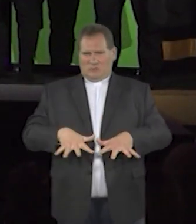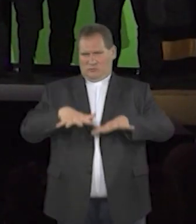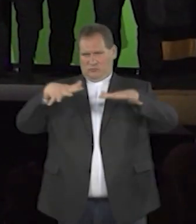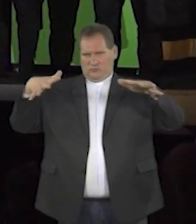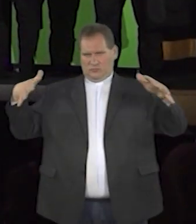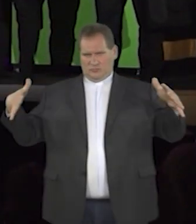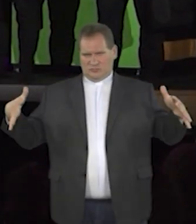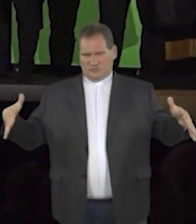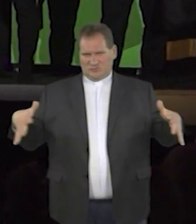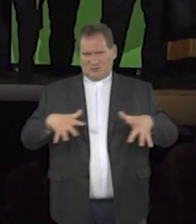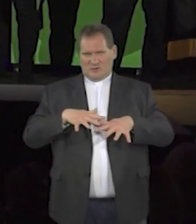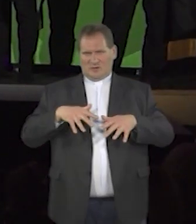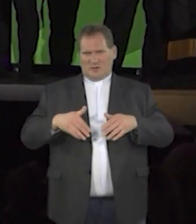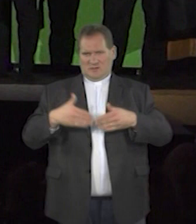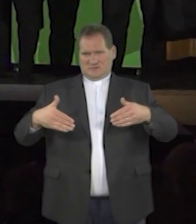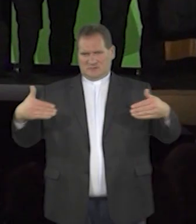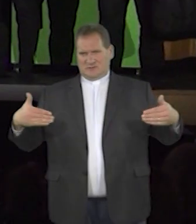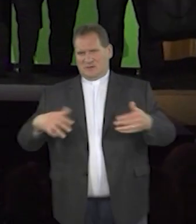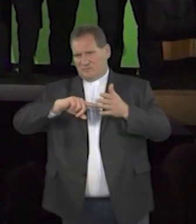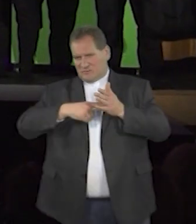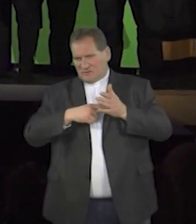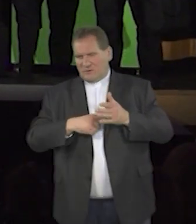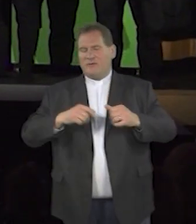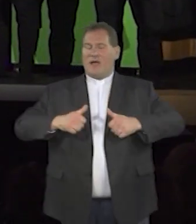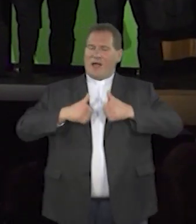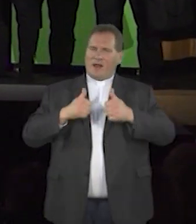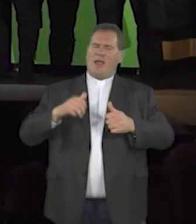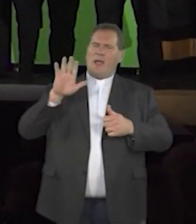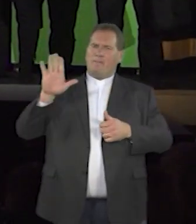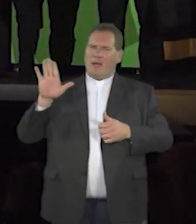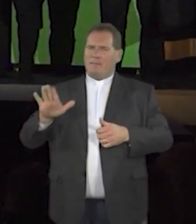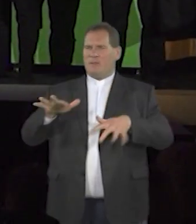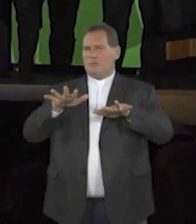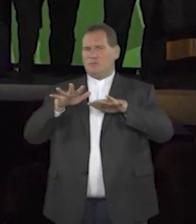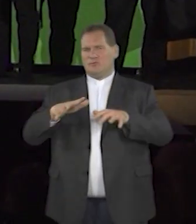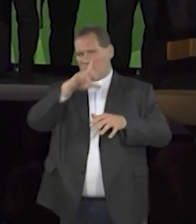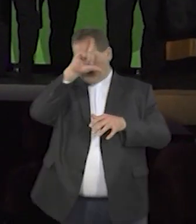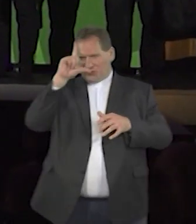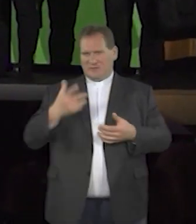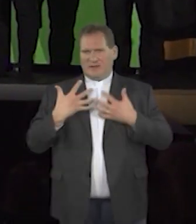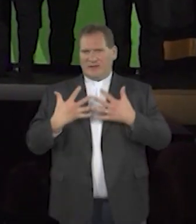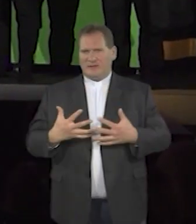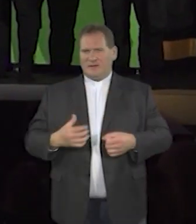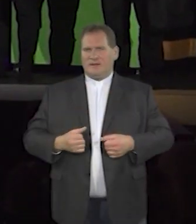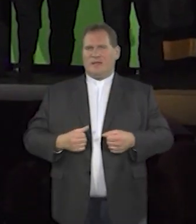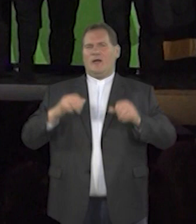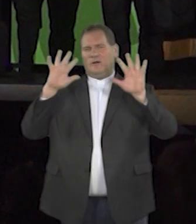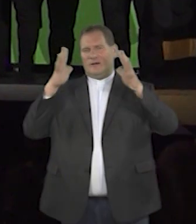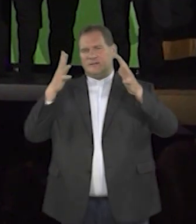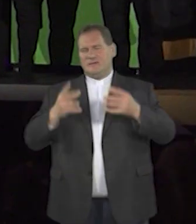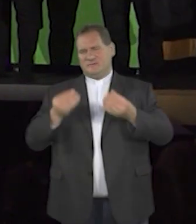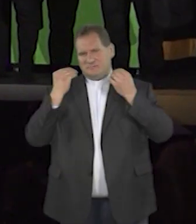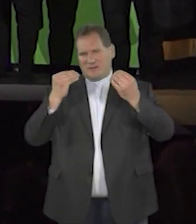nam tę bajkę zrealizować, użyczyli głosu, użyczyli pomysłu. W związku z tym, ale zanim o nich, to myślę, że w pierwszej kolejności oklaski należą się wspaniałym